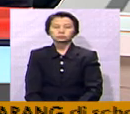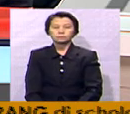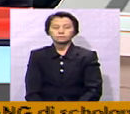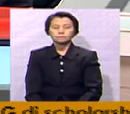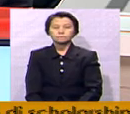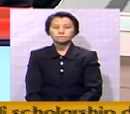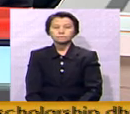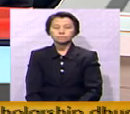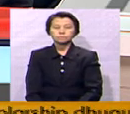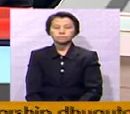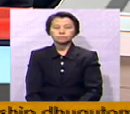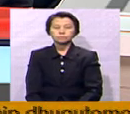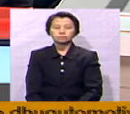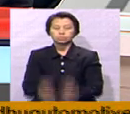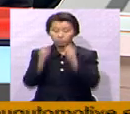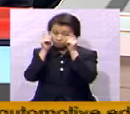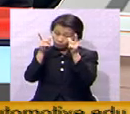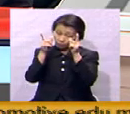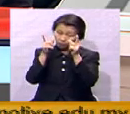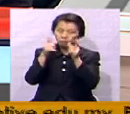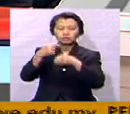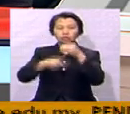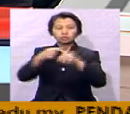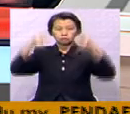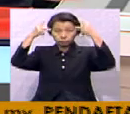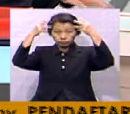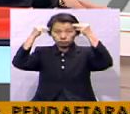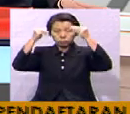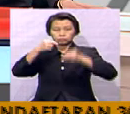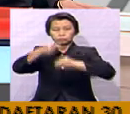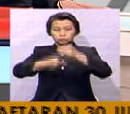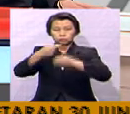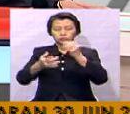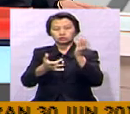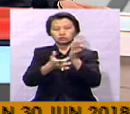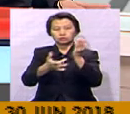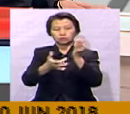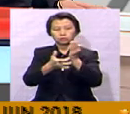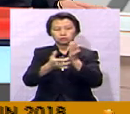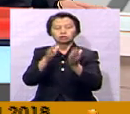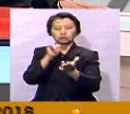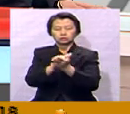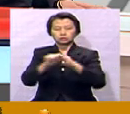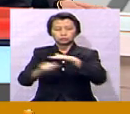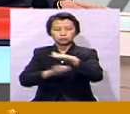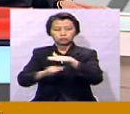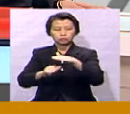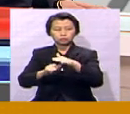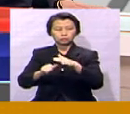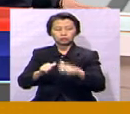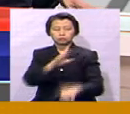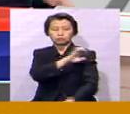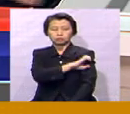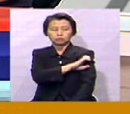Beralih kepada perkembangan lain, terkejut dengan pengetahuan Perdana Menteri tentang teknologi. Itu reaksi pengasas dan pengerusi